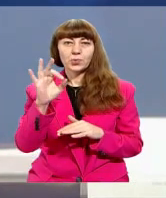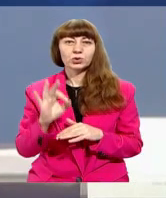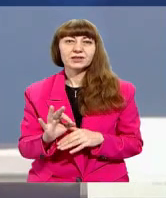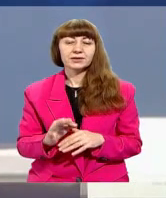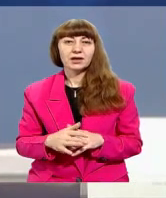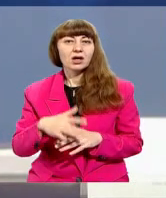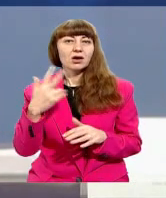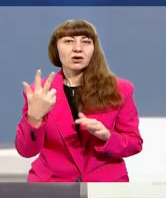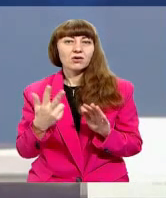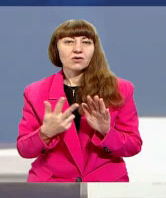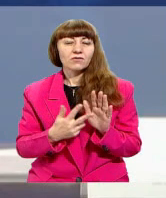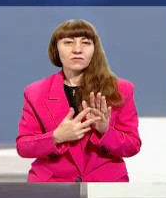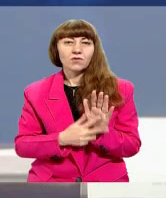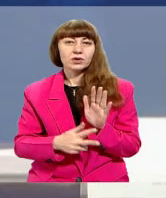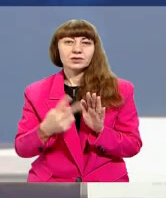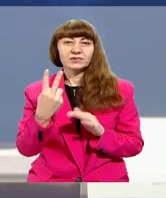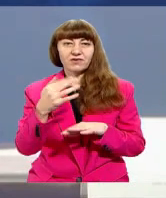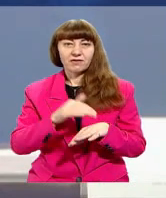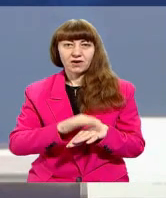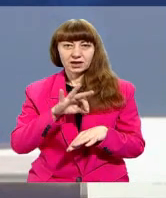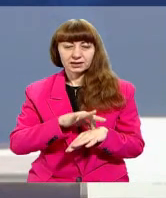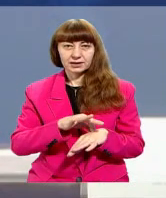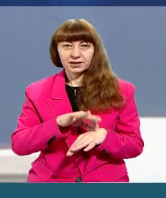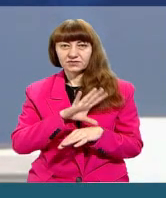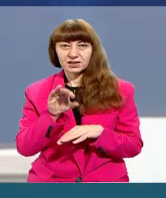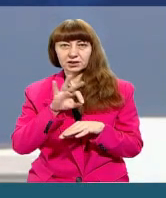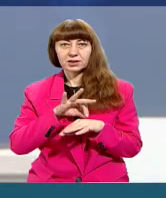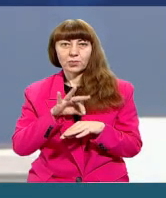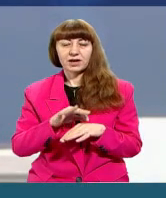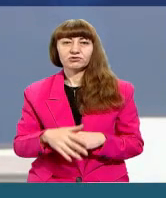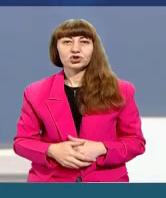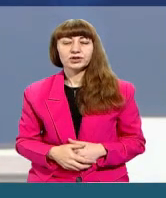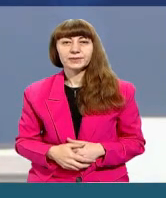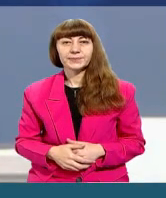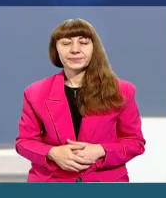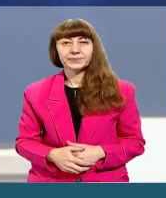56,5%. 82 случая. Из всех заболевших,